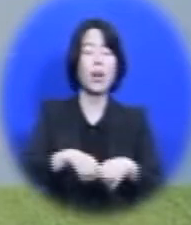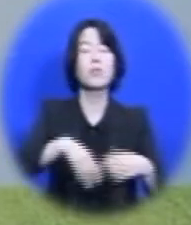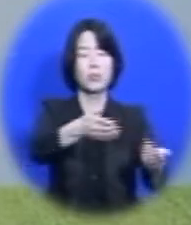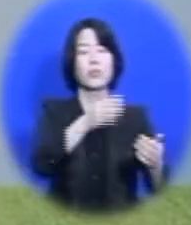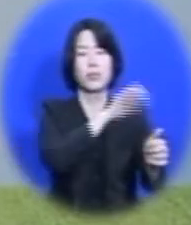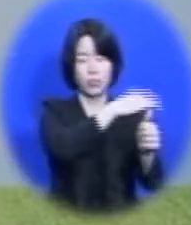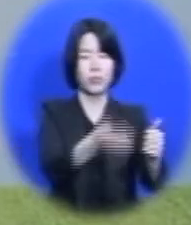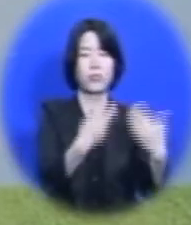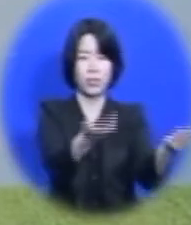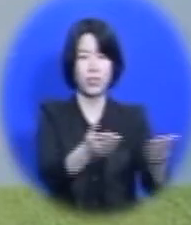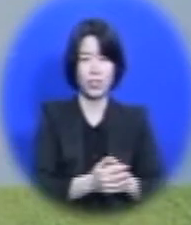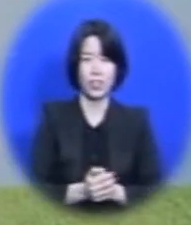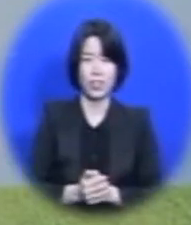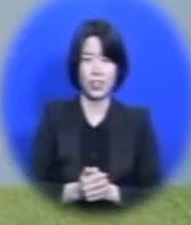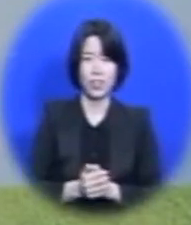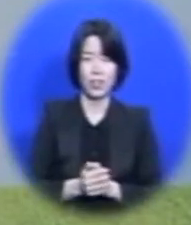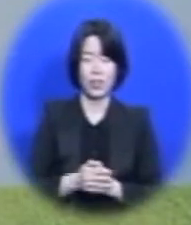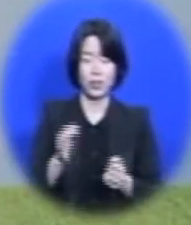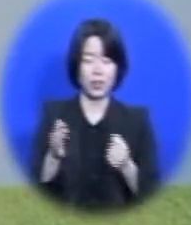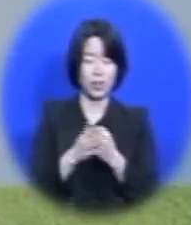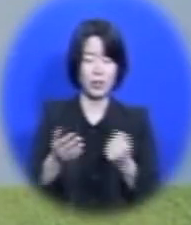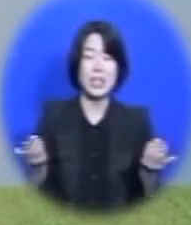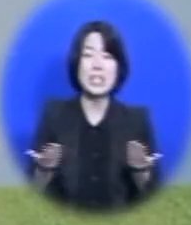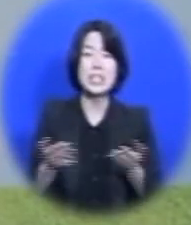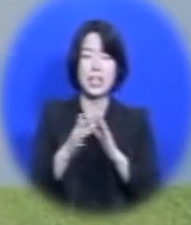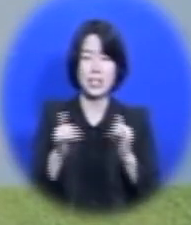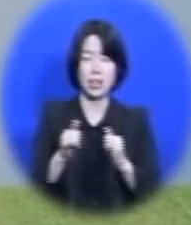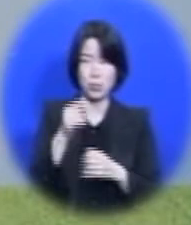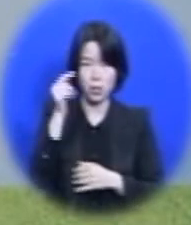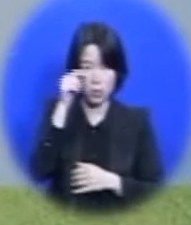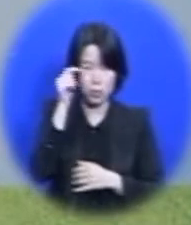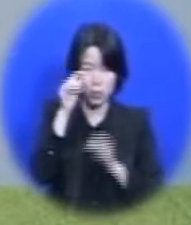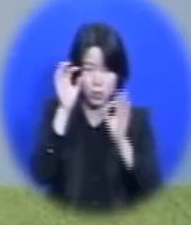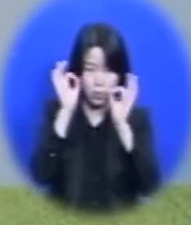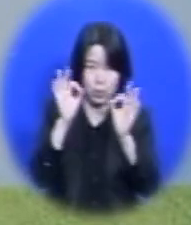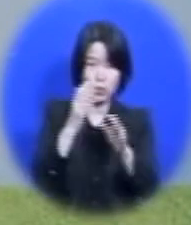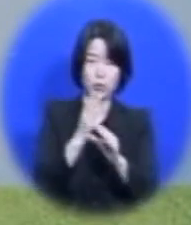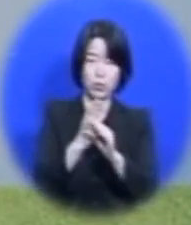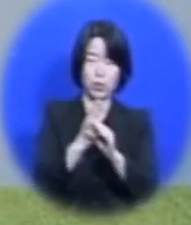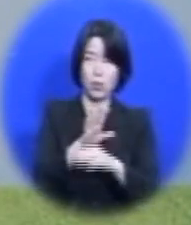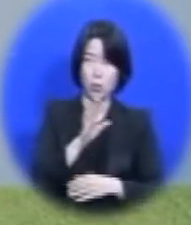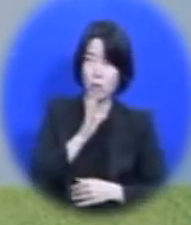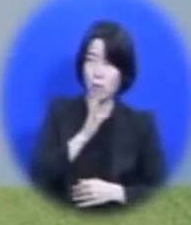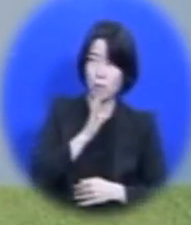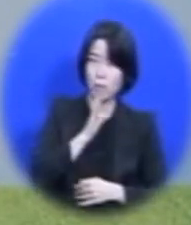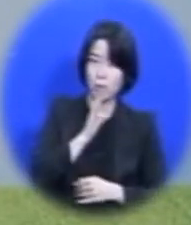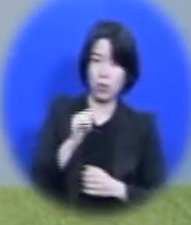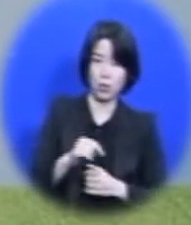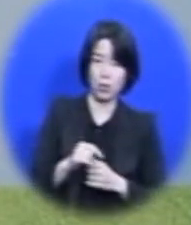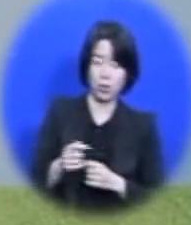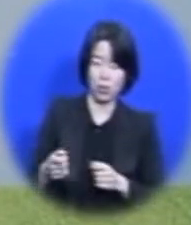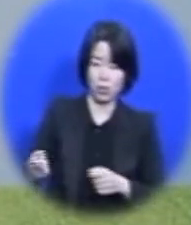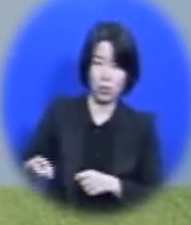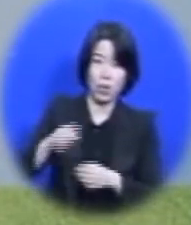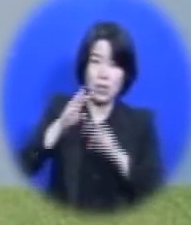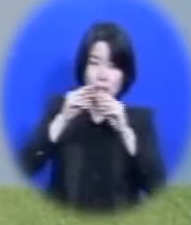네. 그래서 일꾼들이 눈치를 보다가 진짜 그러라 그러니까 그냥 흙을